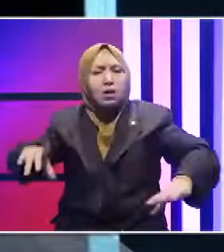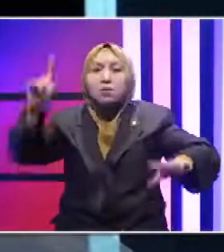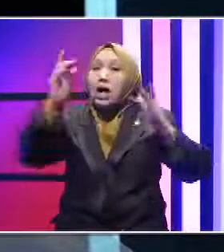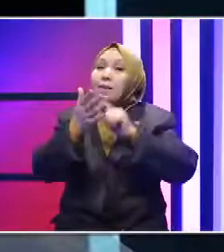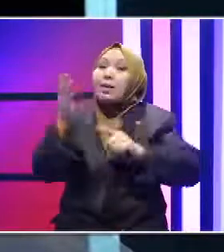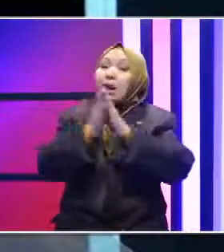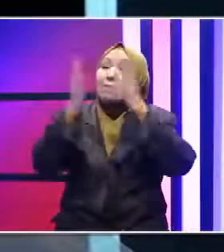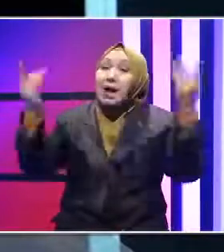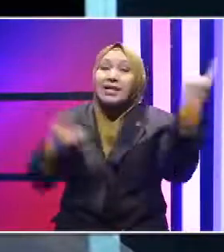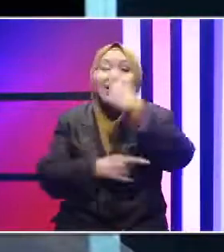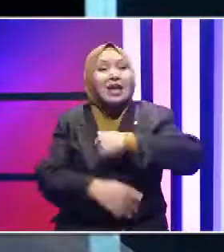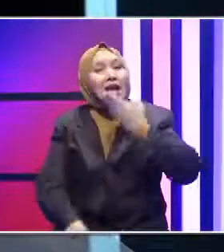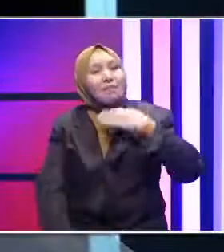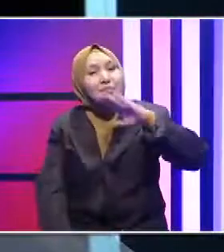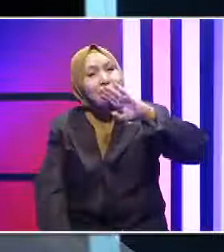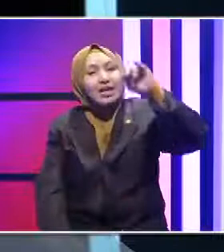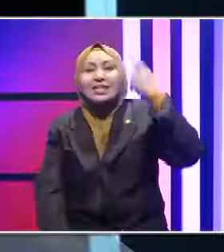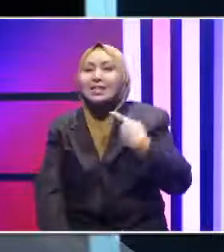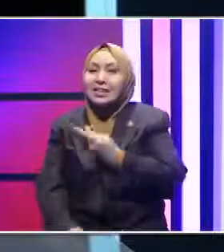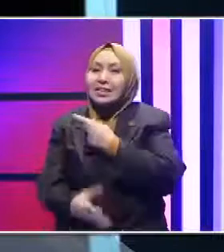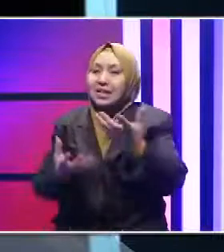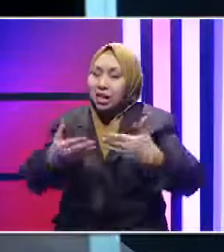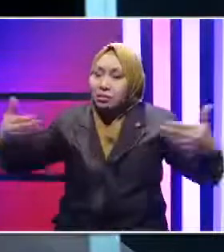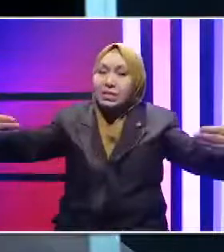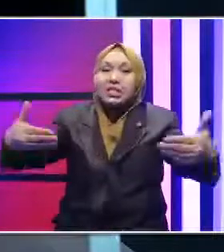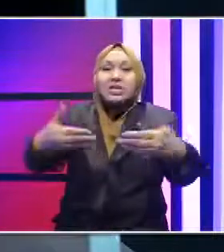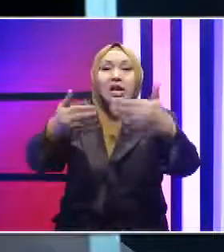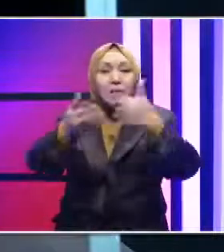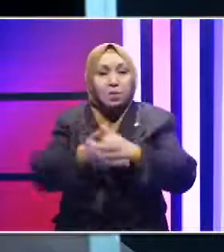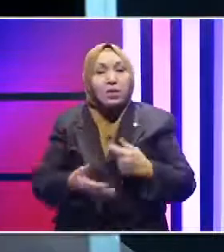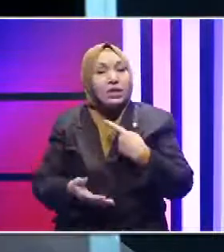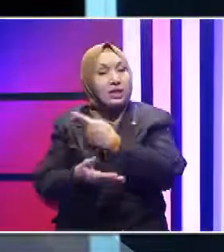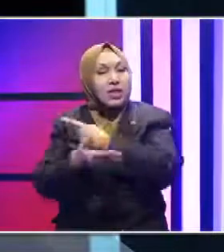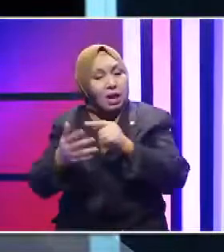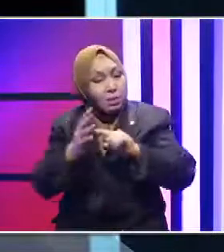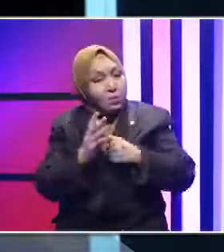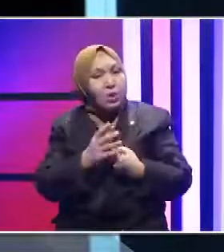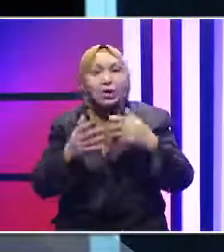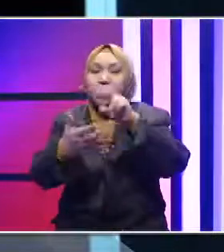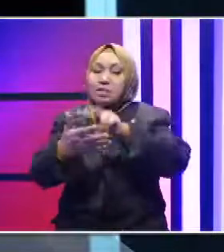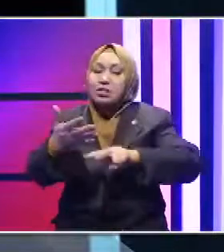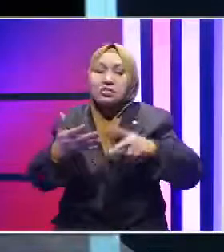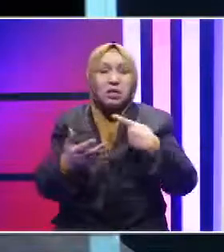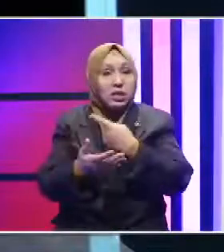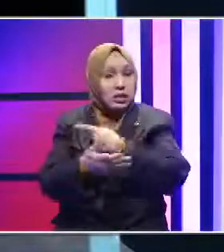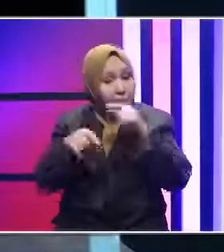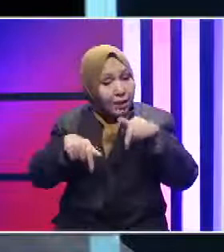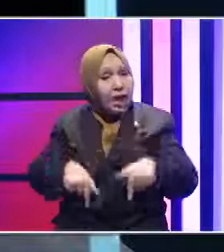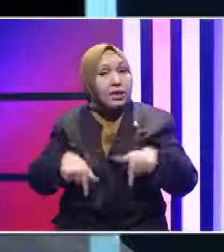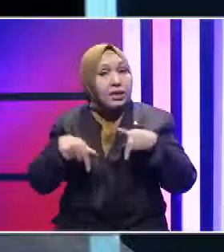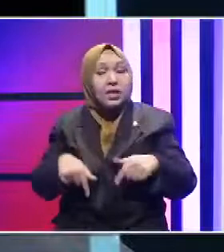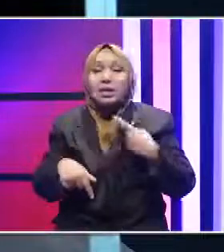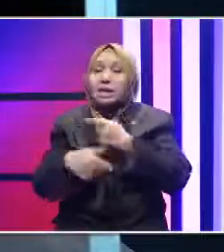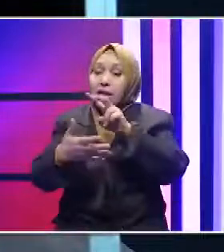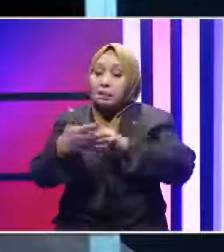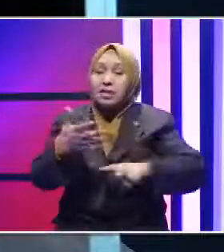ini? Alhamdulillah, kita nak menyambung ataupun kita nak memulakan bacaan sebenarnya pada hari ini. kita nak